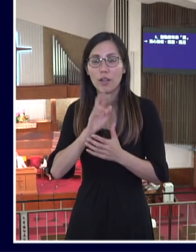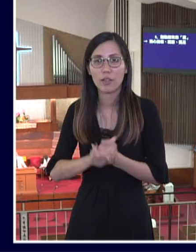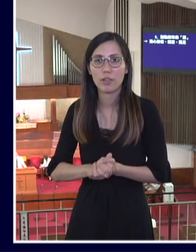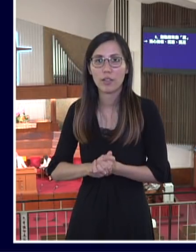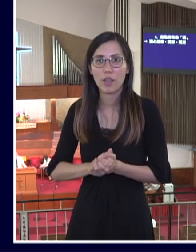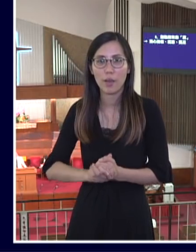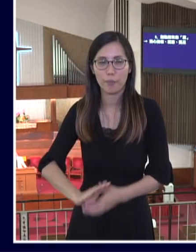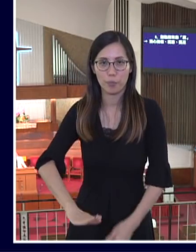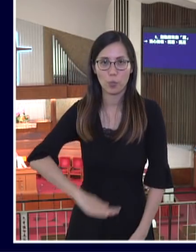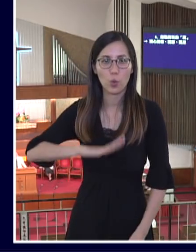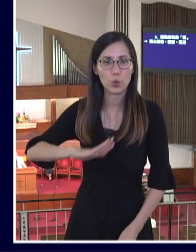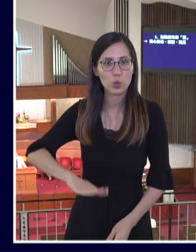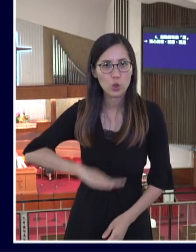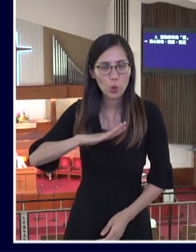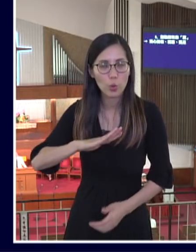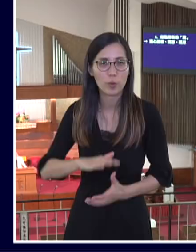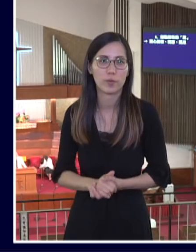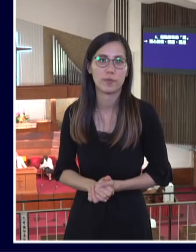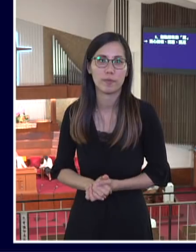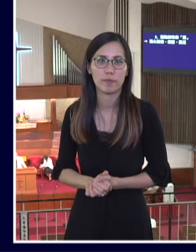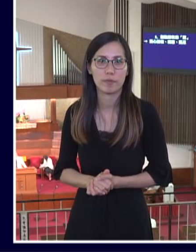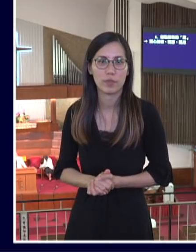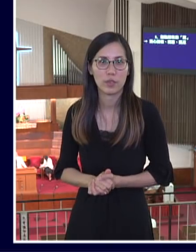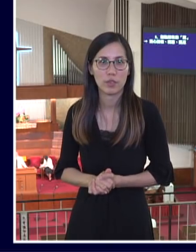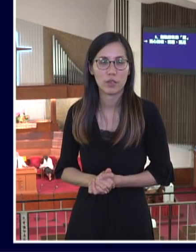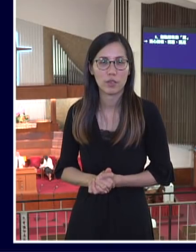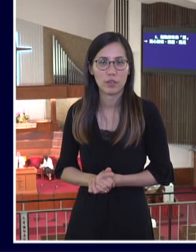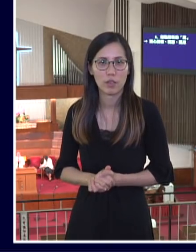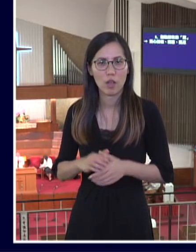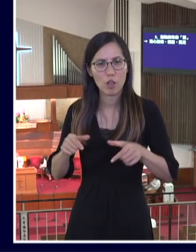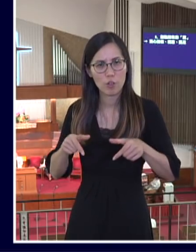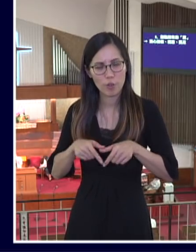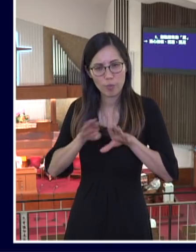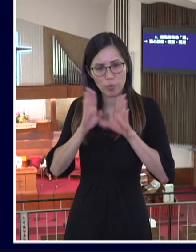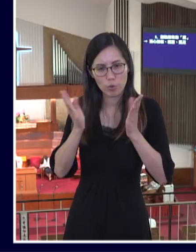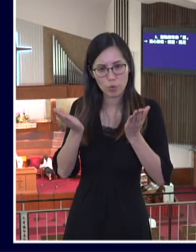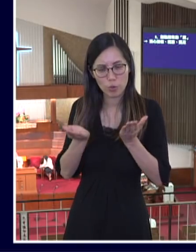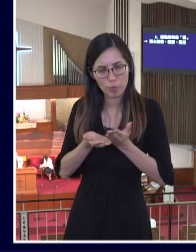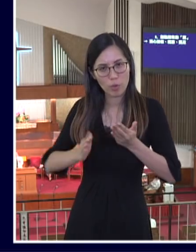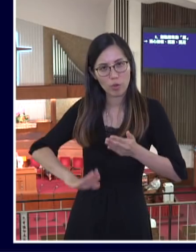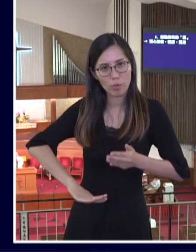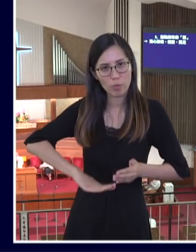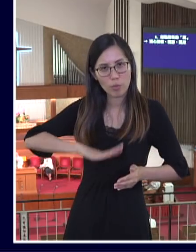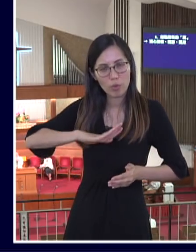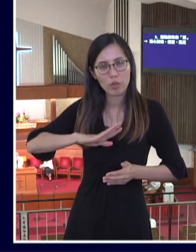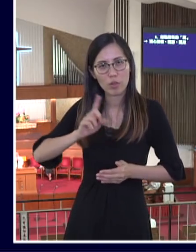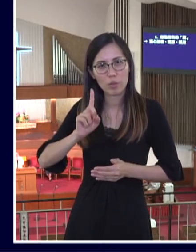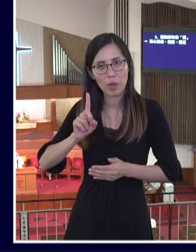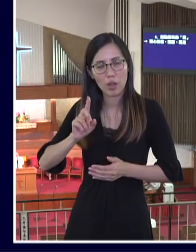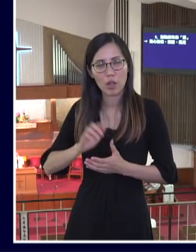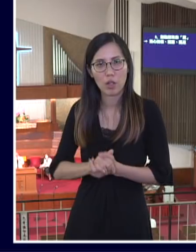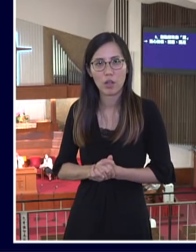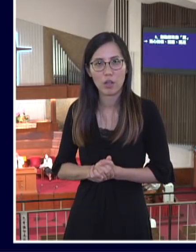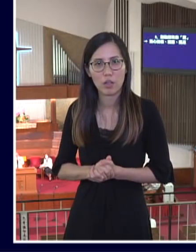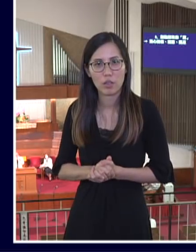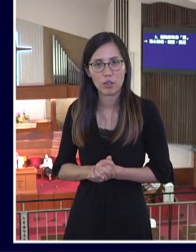足。但我想提醒弟兄姊妹，其实无论是满心满怀，是满意，是满足呢，其实有时都未必能